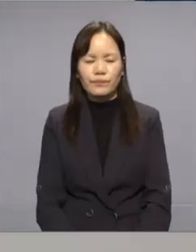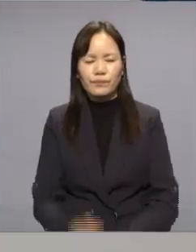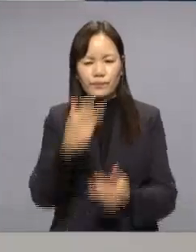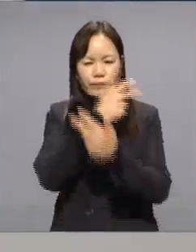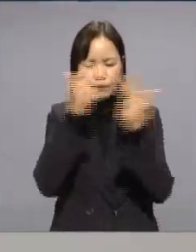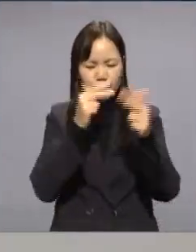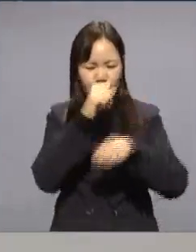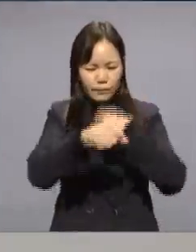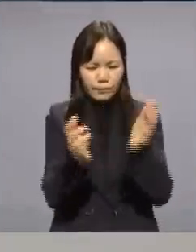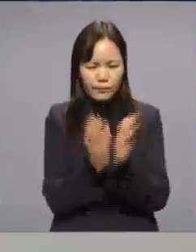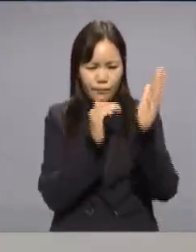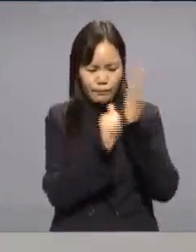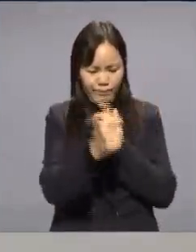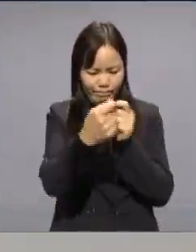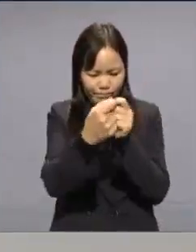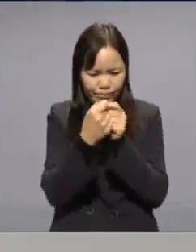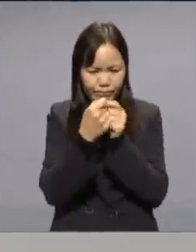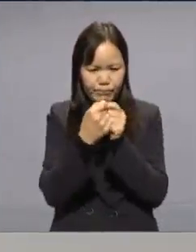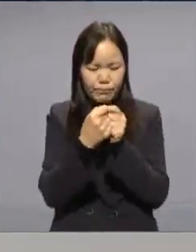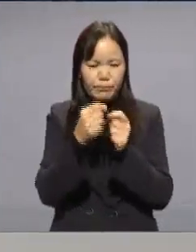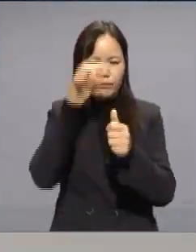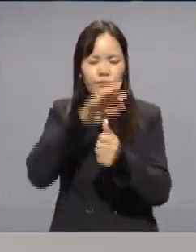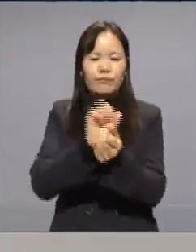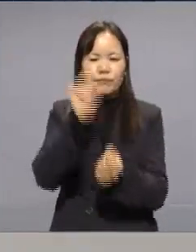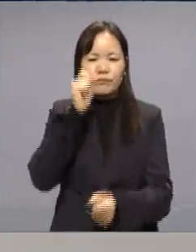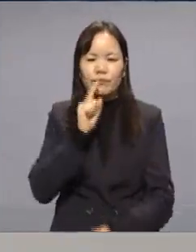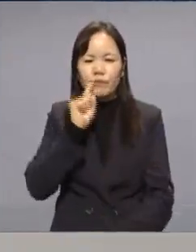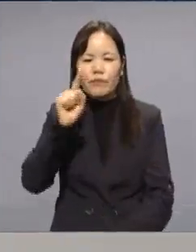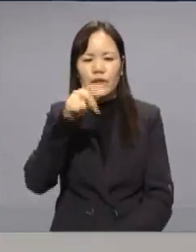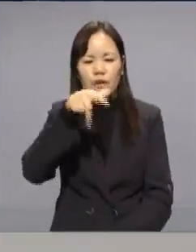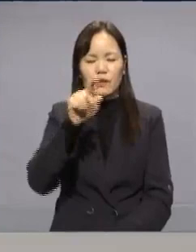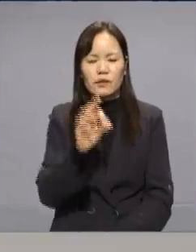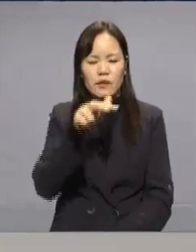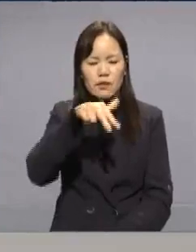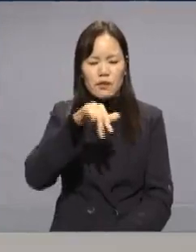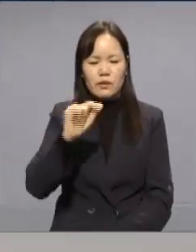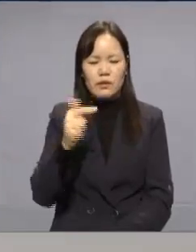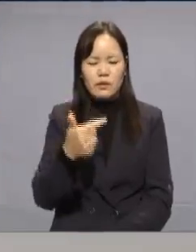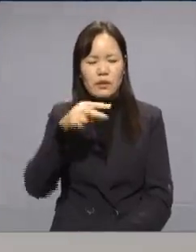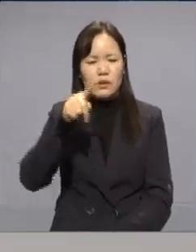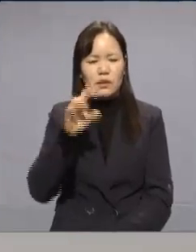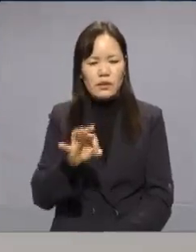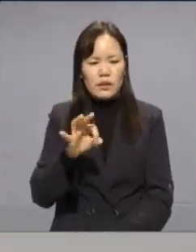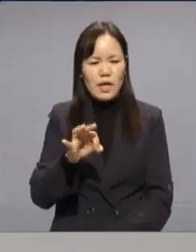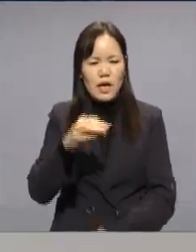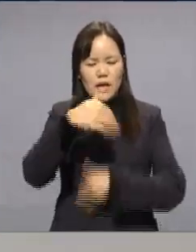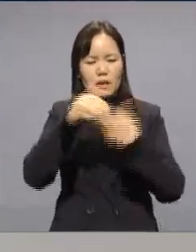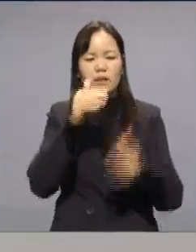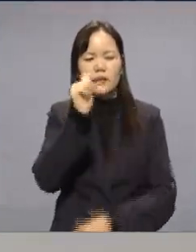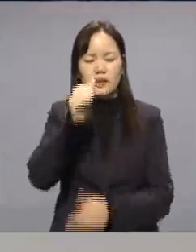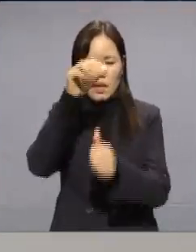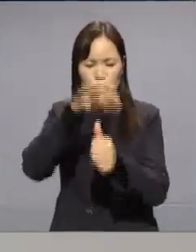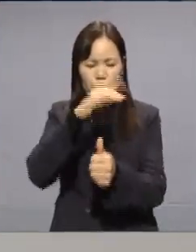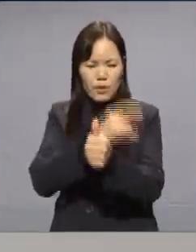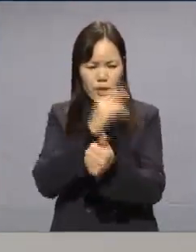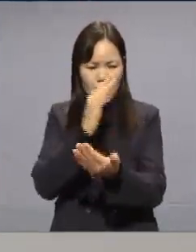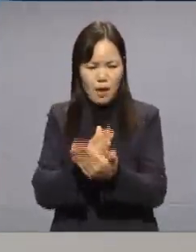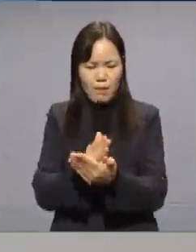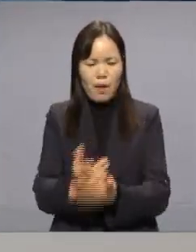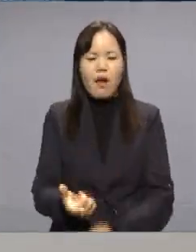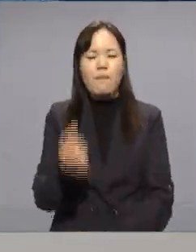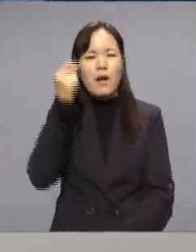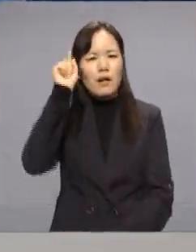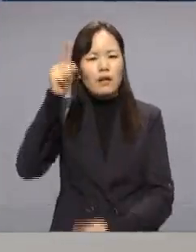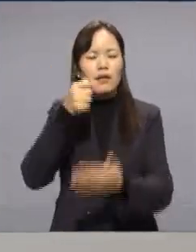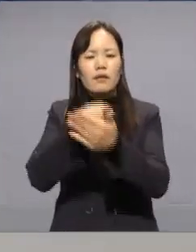이재명 민주당 대표 최측근으로 구속영장이 청구된 정진상 당대표 정무조정실장의 구속 여부가 이르면 내일